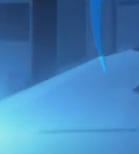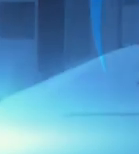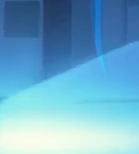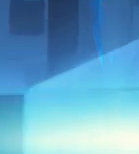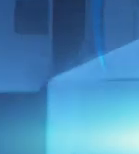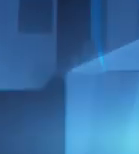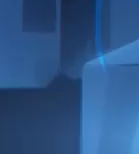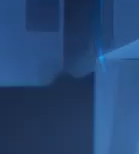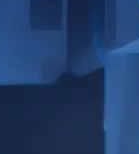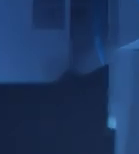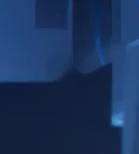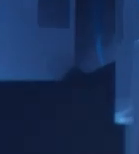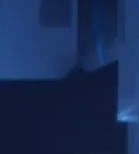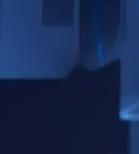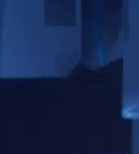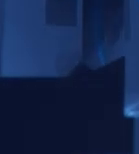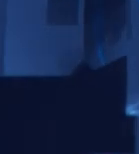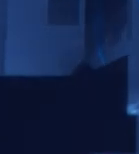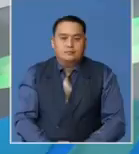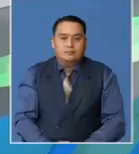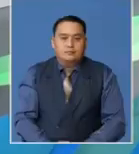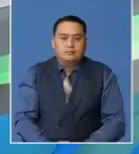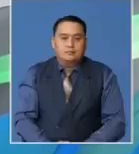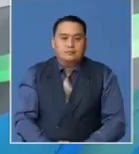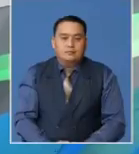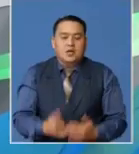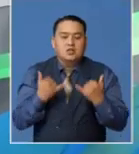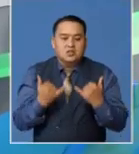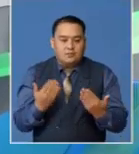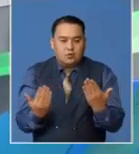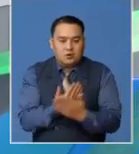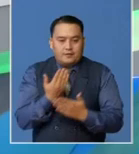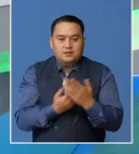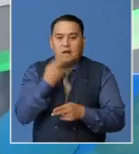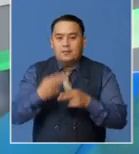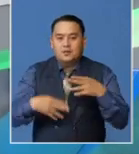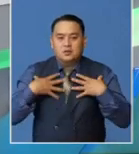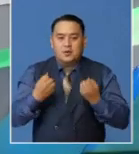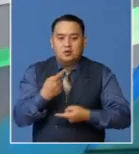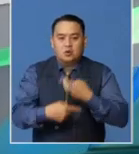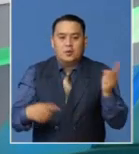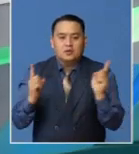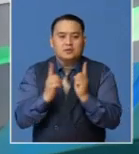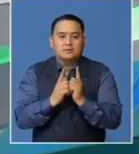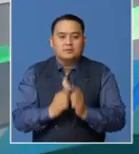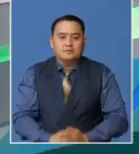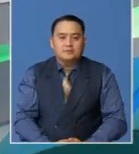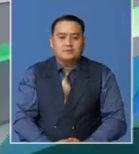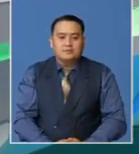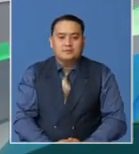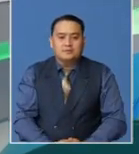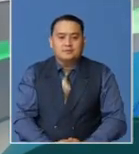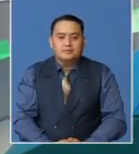абдрахман телеканал жить су эта последняя информация к этому часу спасибо за внимание и хороших вам